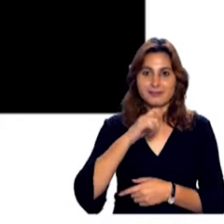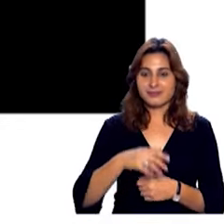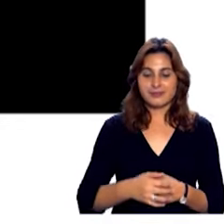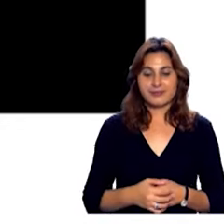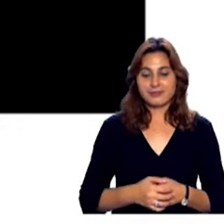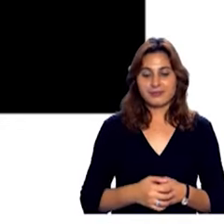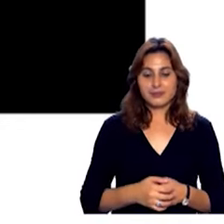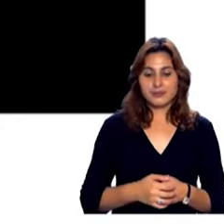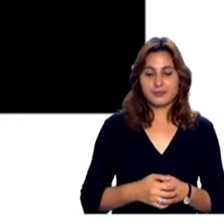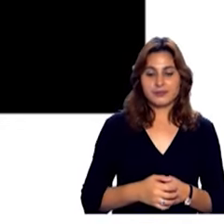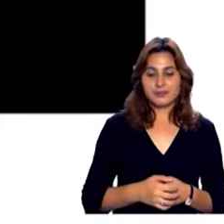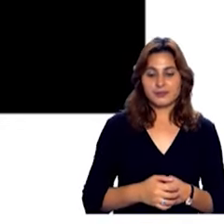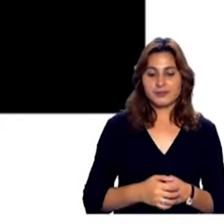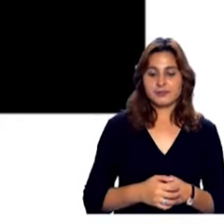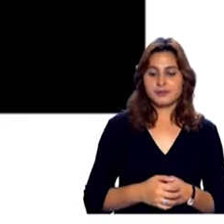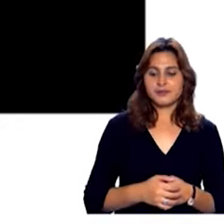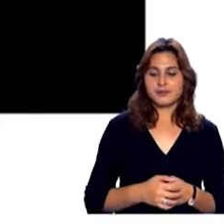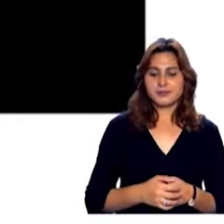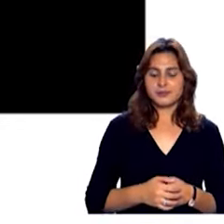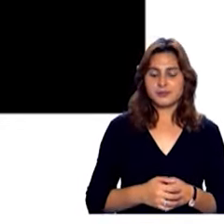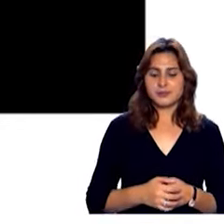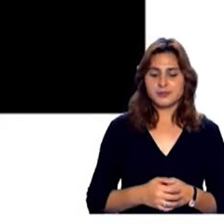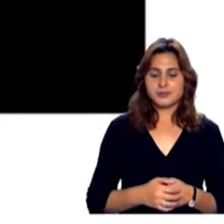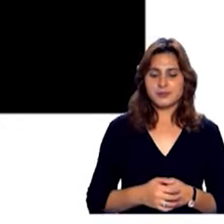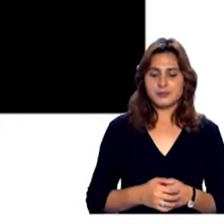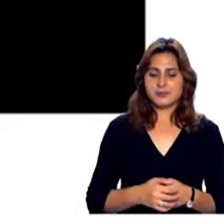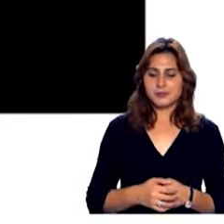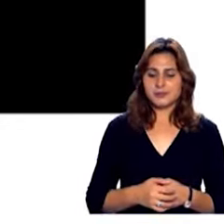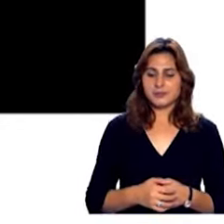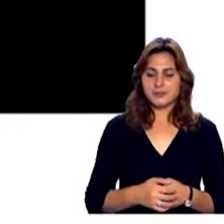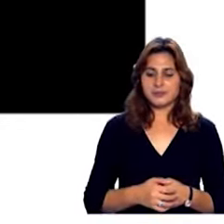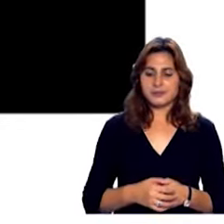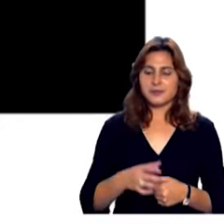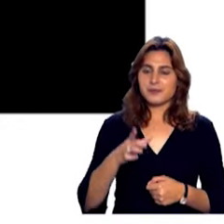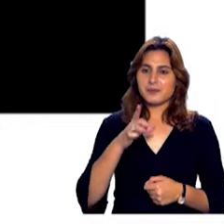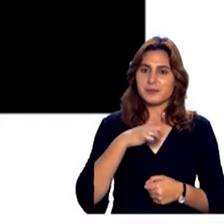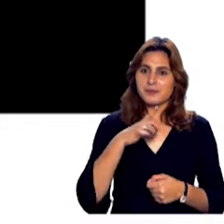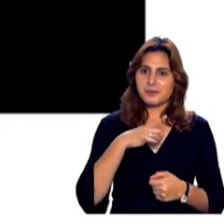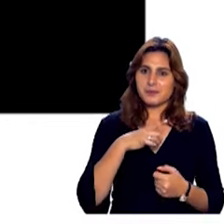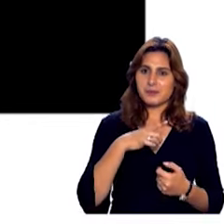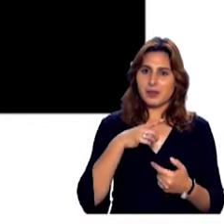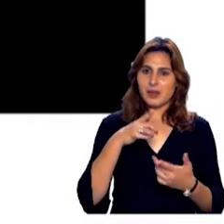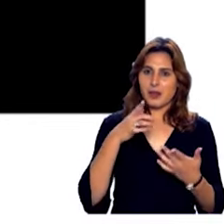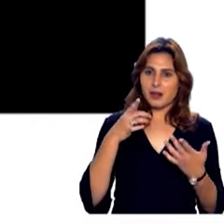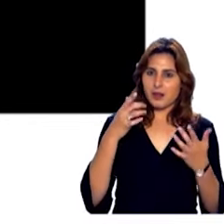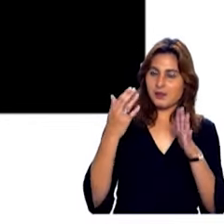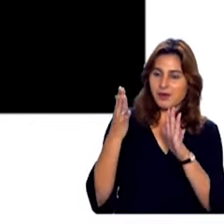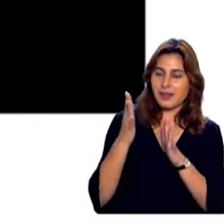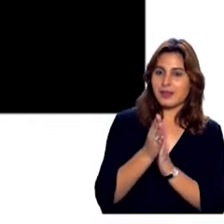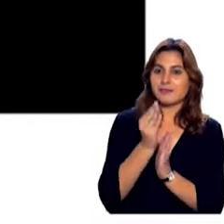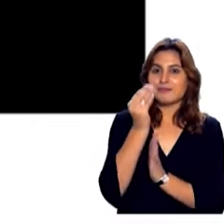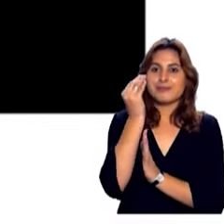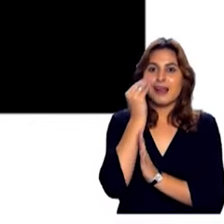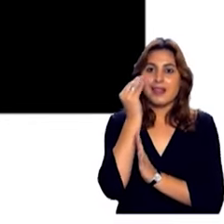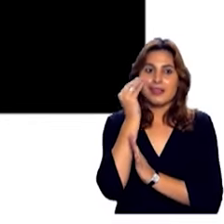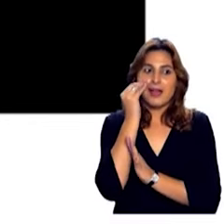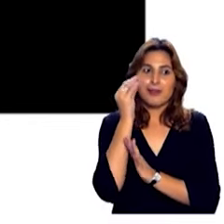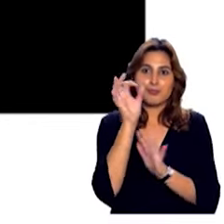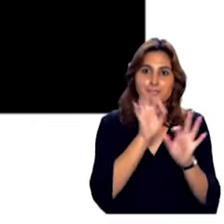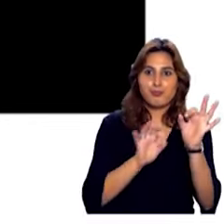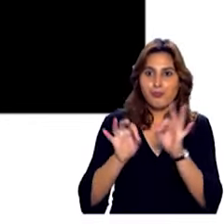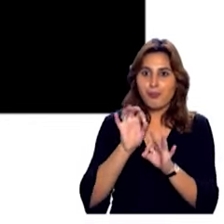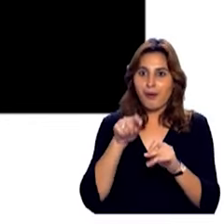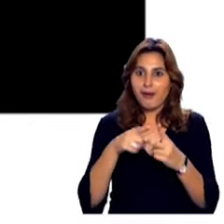si corrono Nel tentare di dare un inquadramento sistematico Della corte di cassazione primo rischio e farsi influenzare da